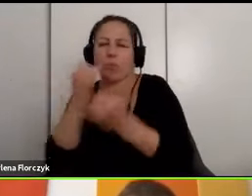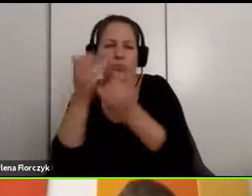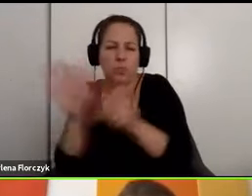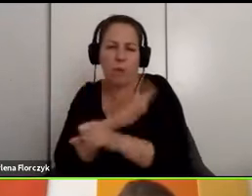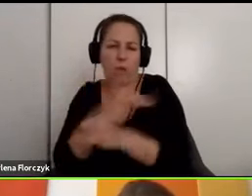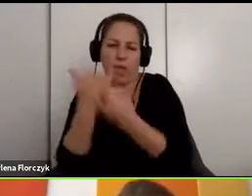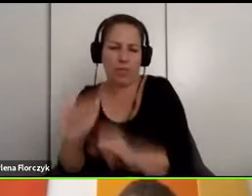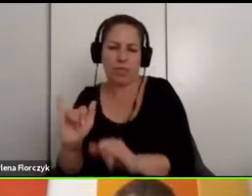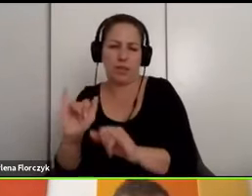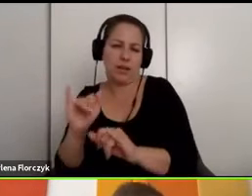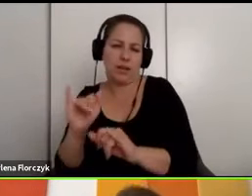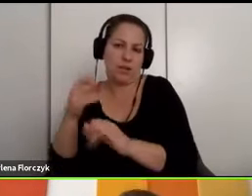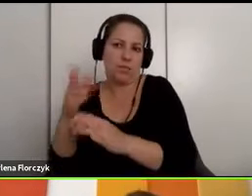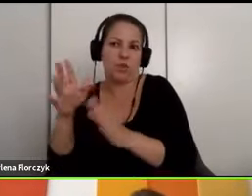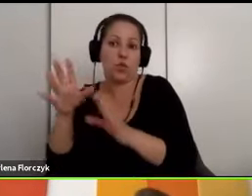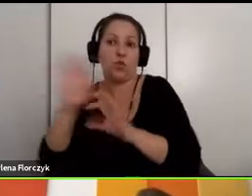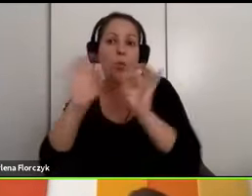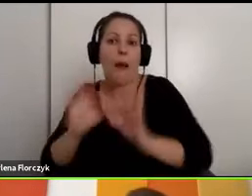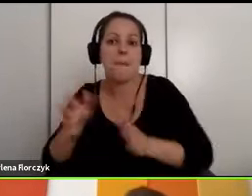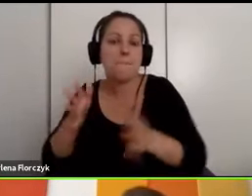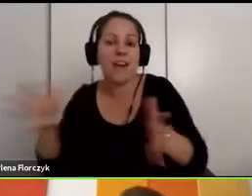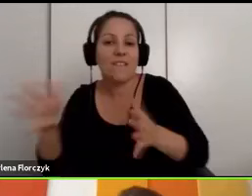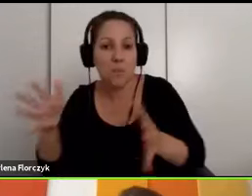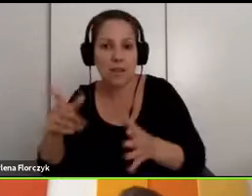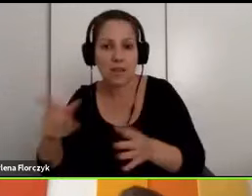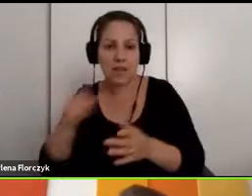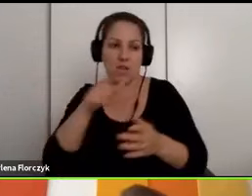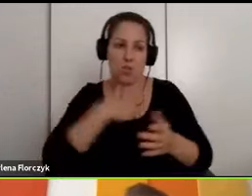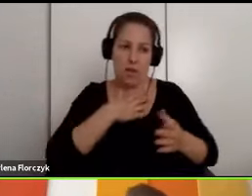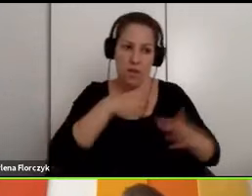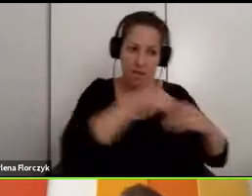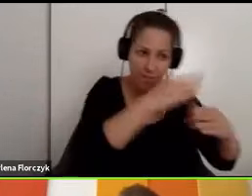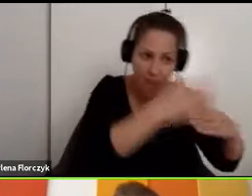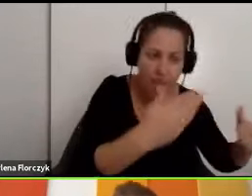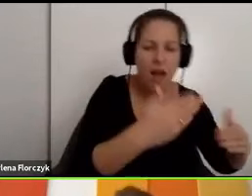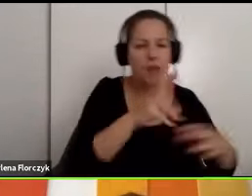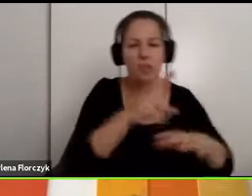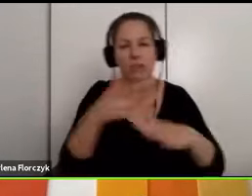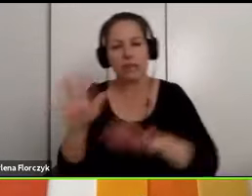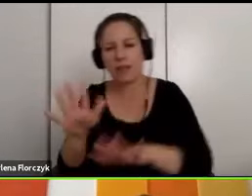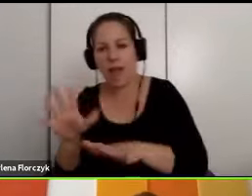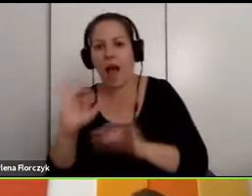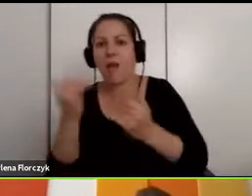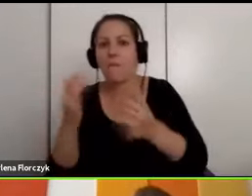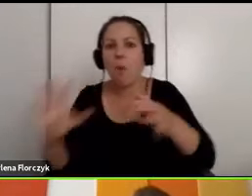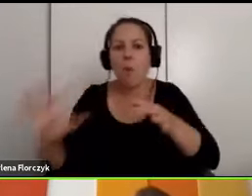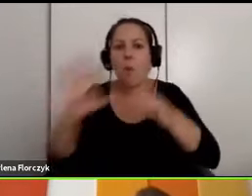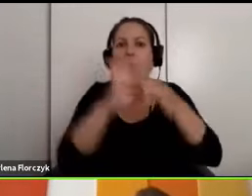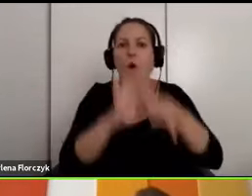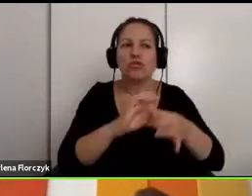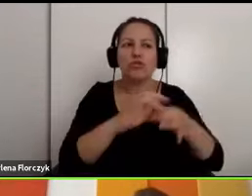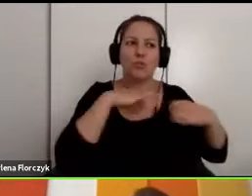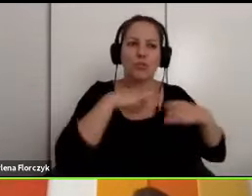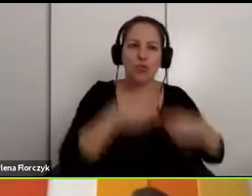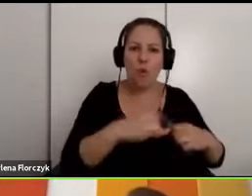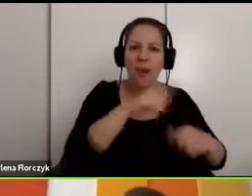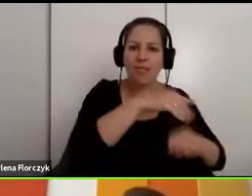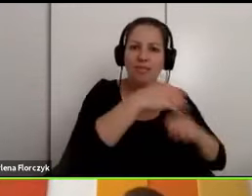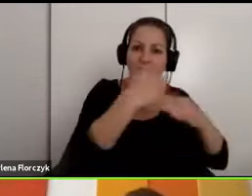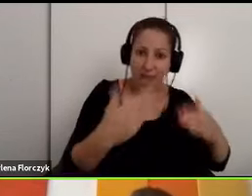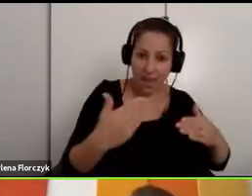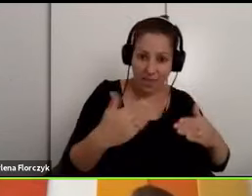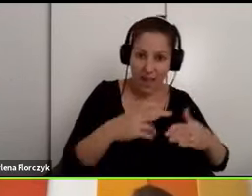sztuk performatywnych. I te rozmowy o tym, czy zdaję, czy nie zdaję, albo w jaki sposób łączę pewne potencjały z teatrem, czyli